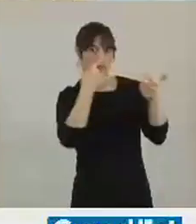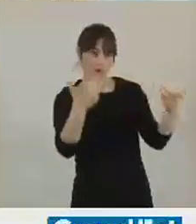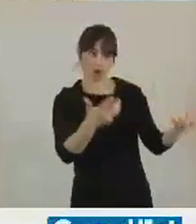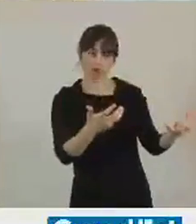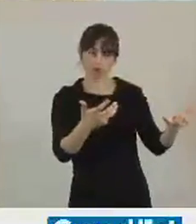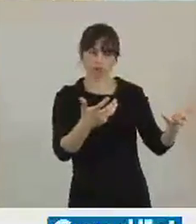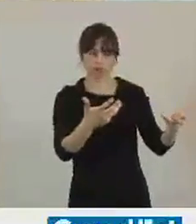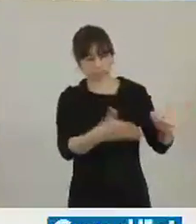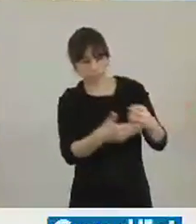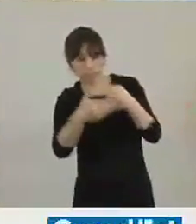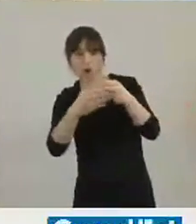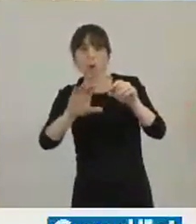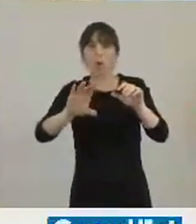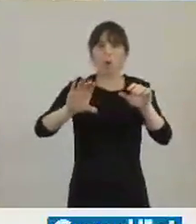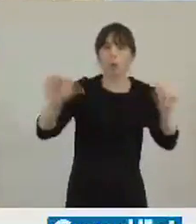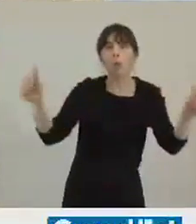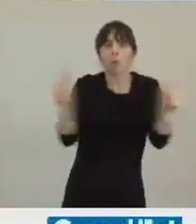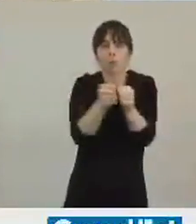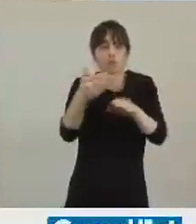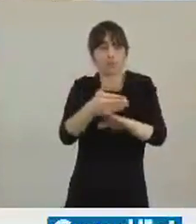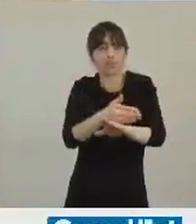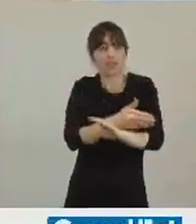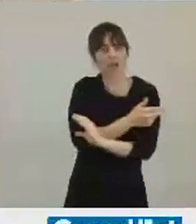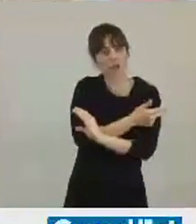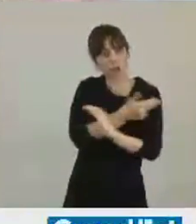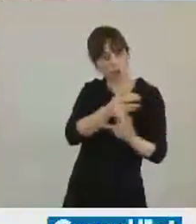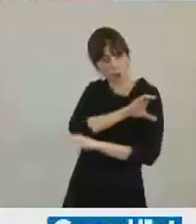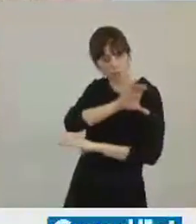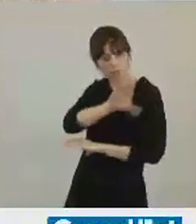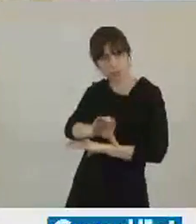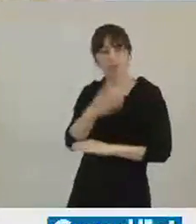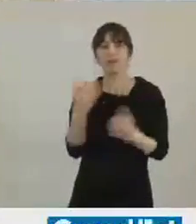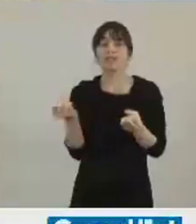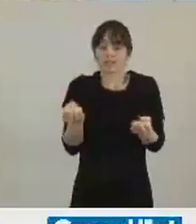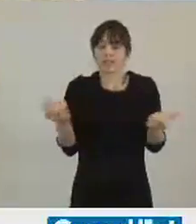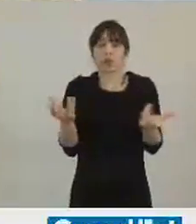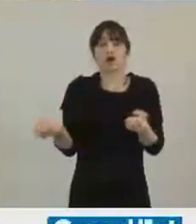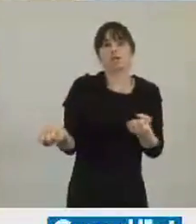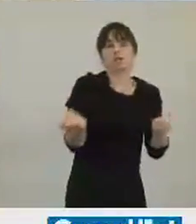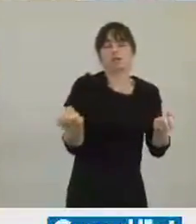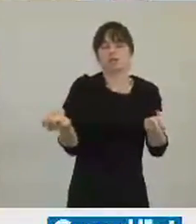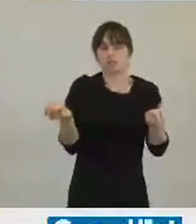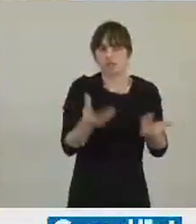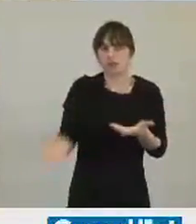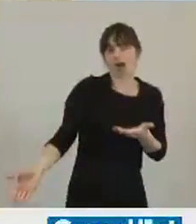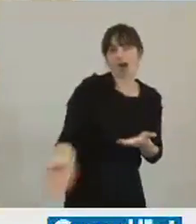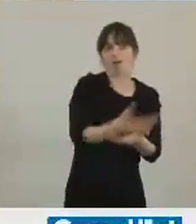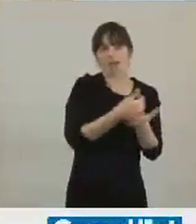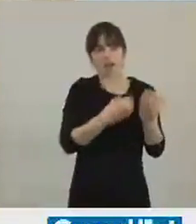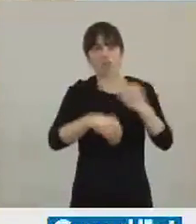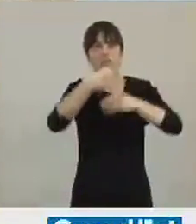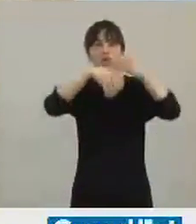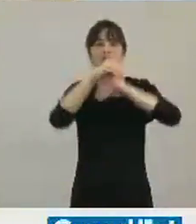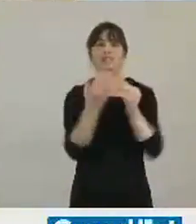donne, 11 milliards d'euros. C'est le chiffre d'affaires cumulé des quelques 1400